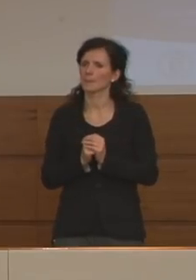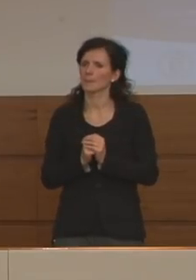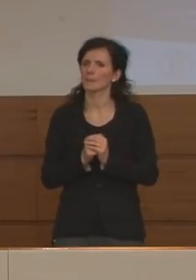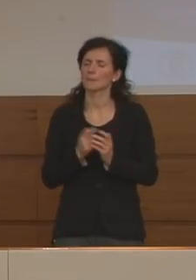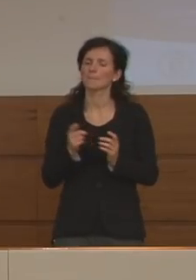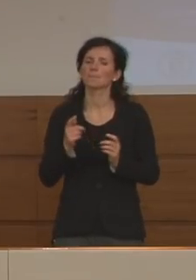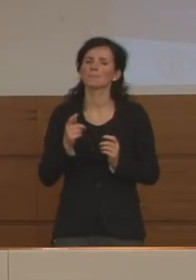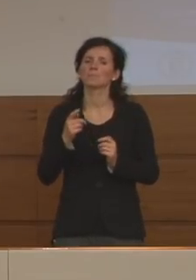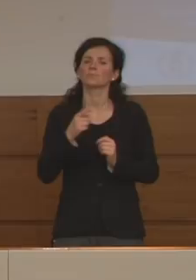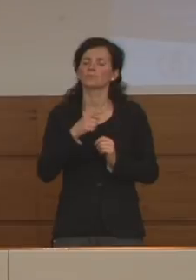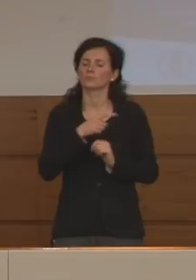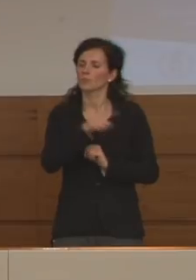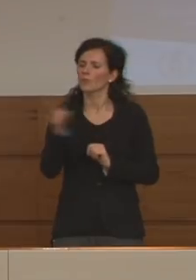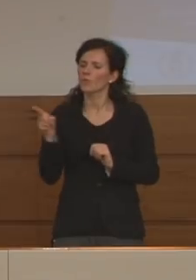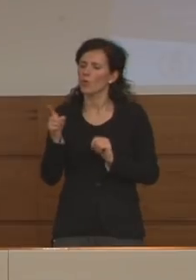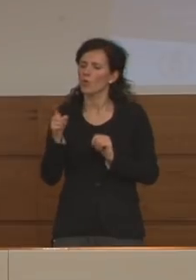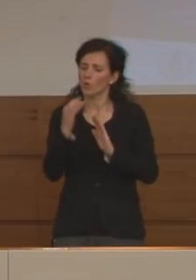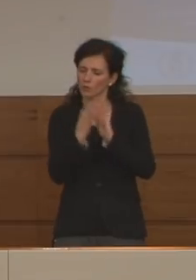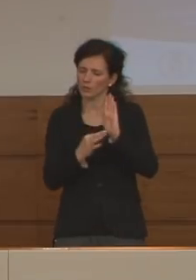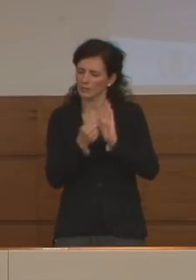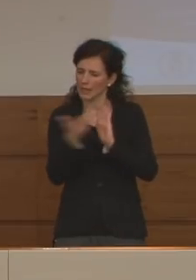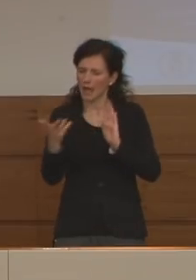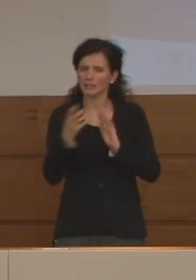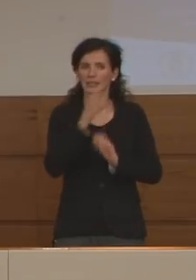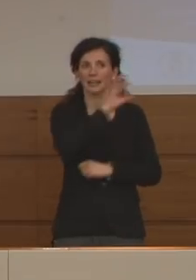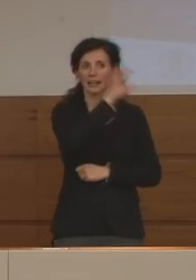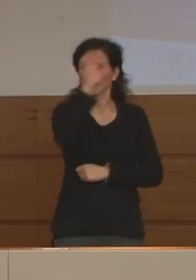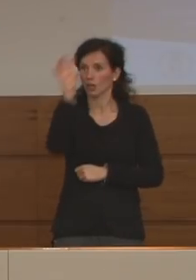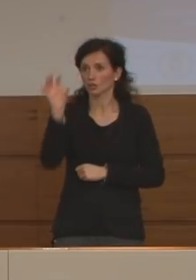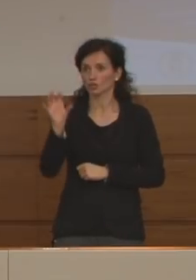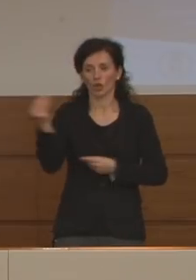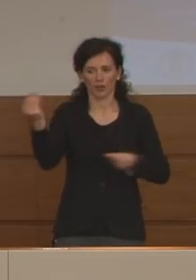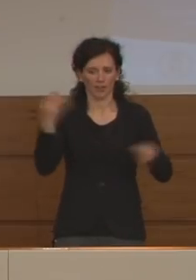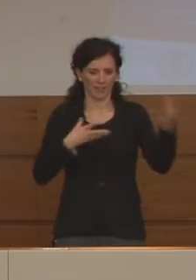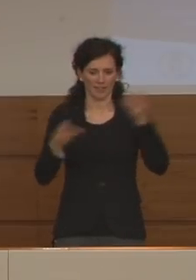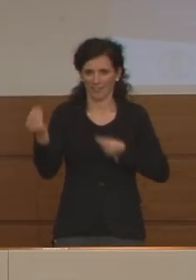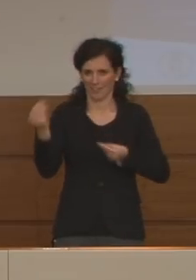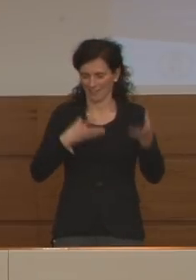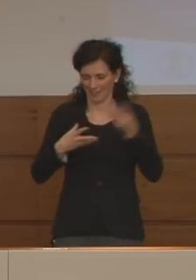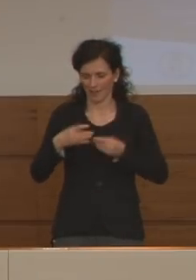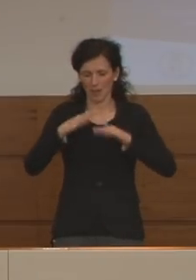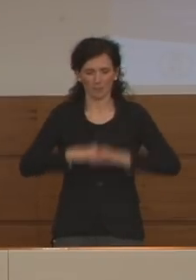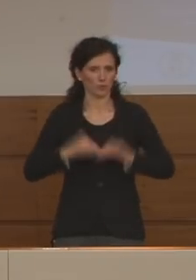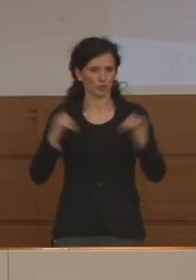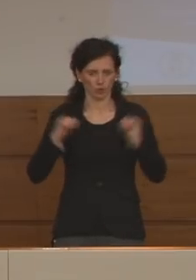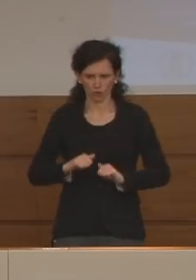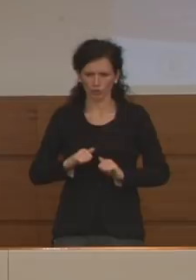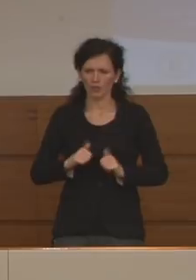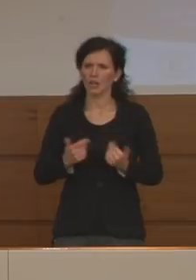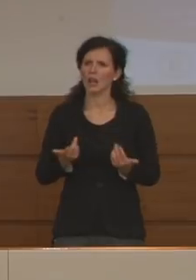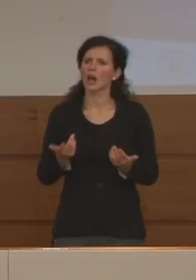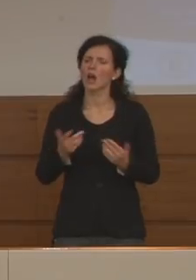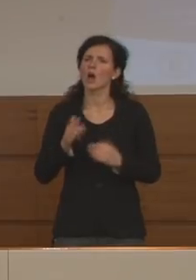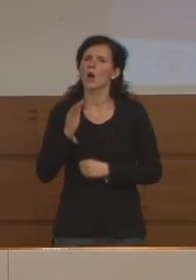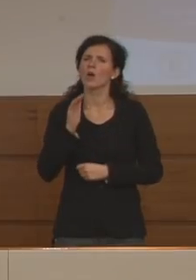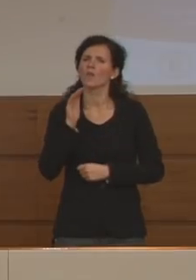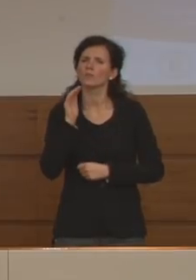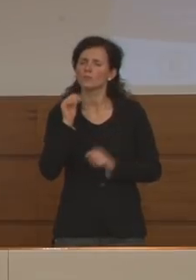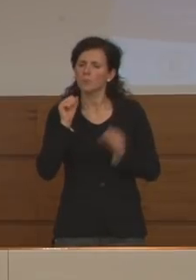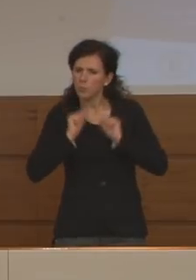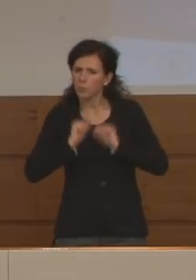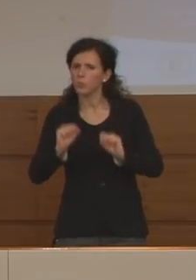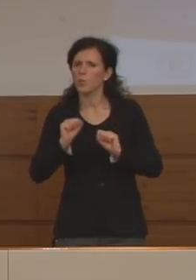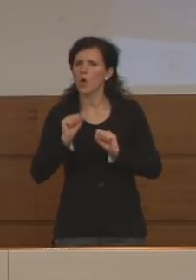alla protezione civile però immagino per il futuro non può essere necessario fare una stima di quelli che sono oggi reali contagiati